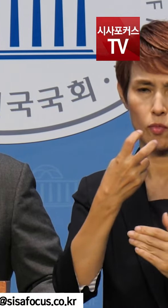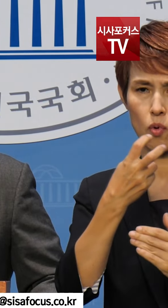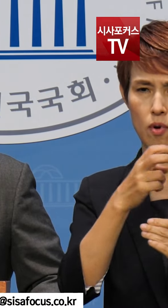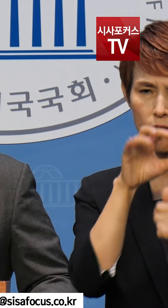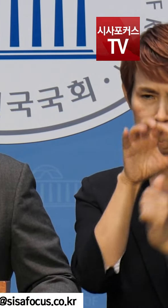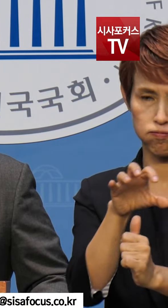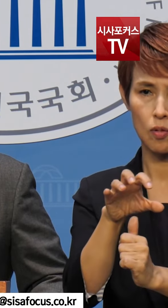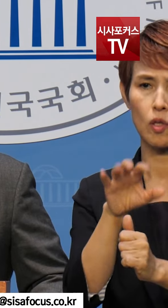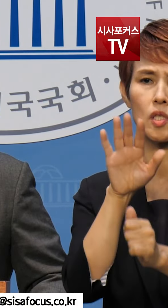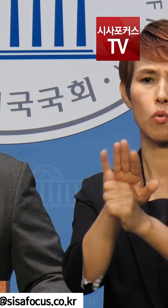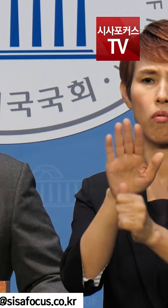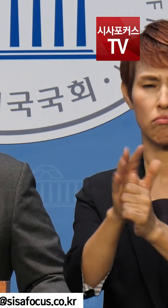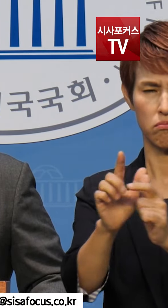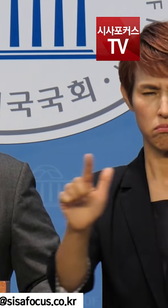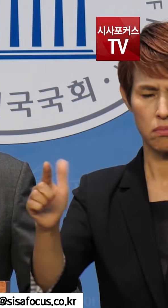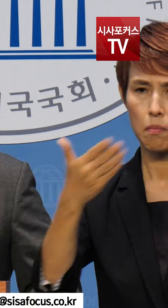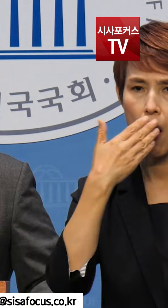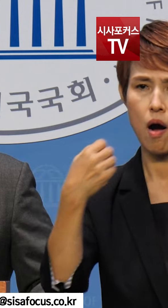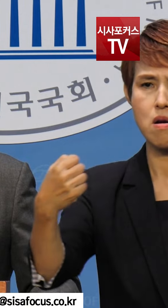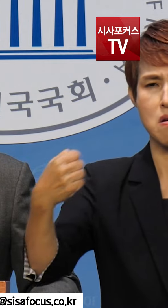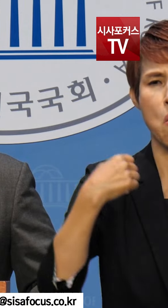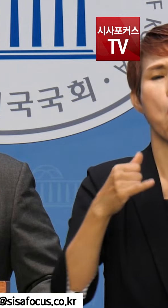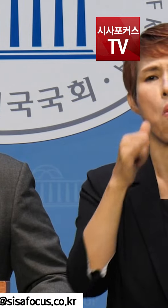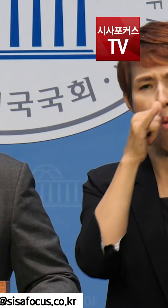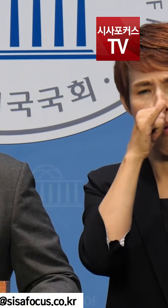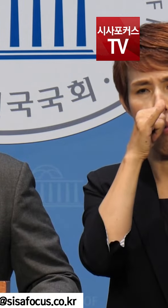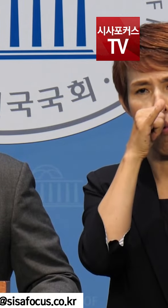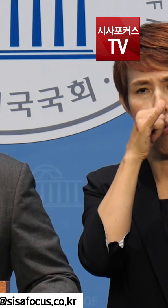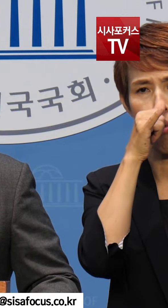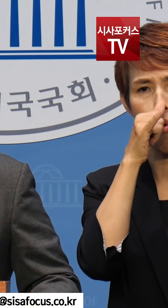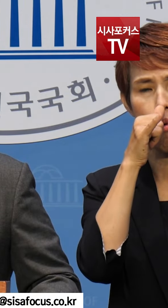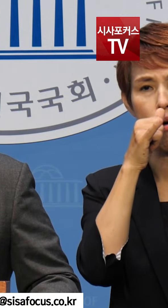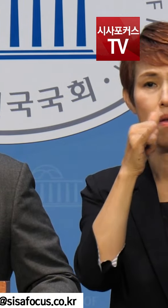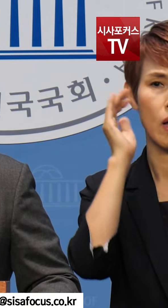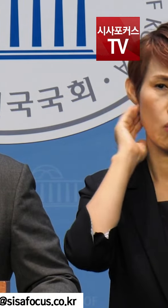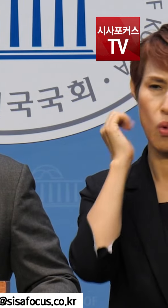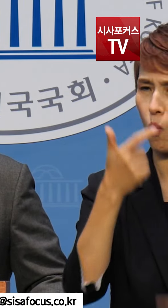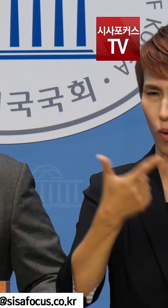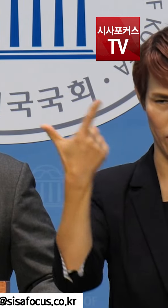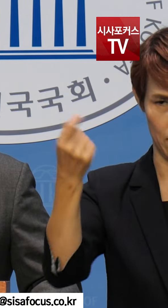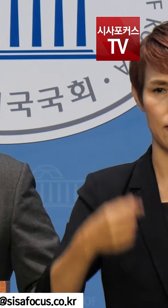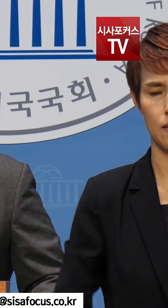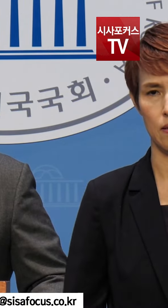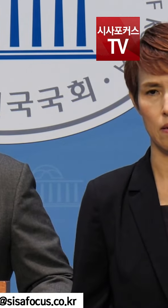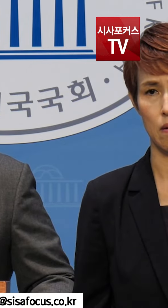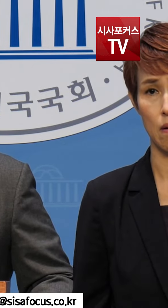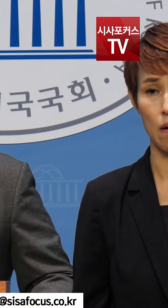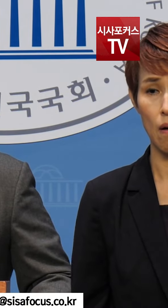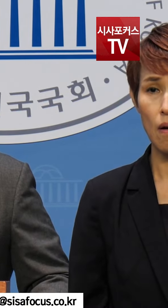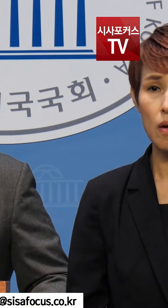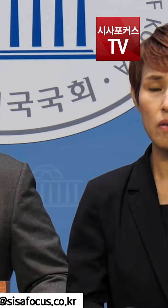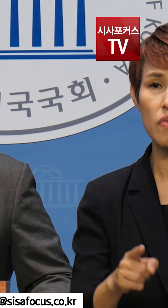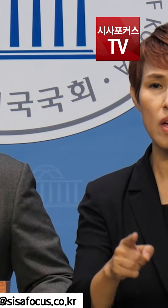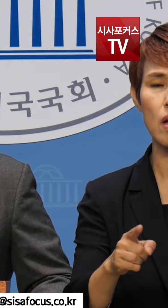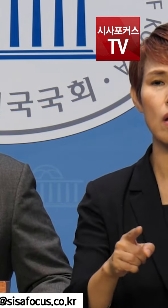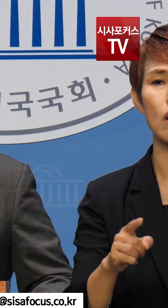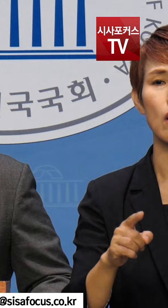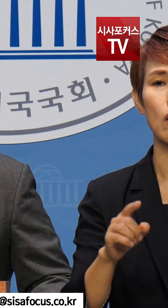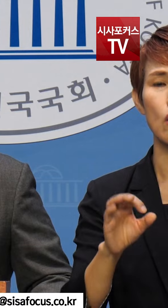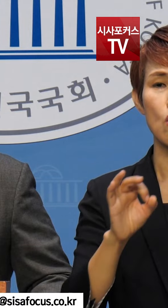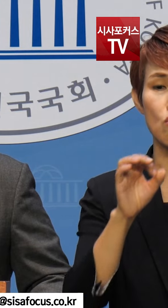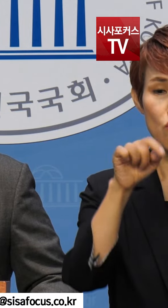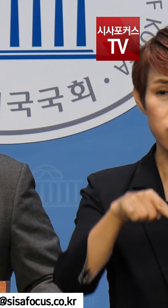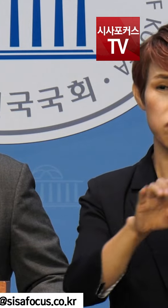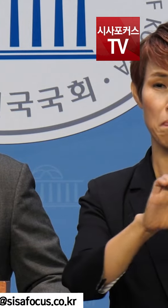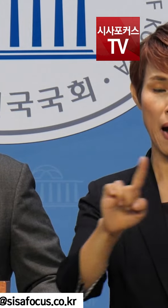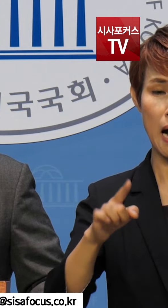각종 지원도 할 수 있는 그야말로 방송통신계의 대통령입니다. 이런 자리에 우파 편향적인